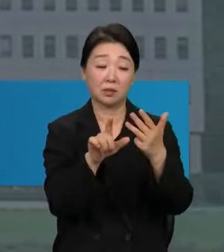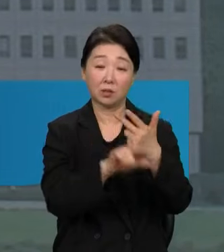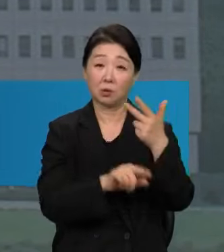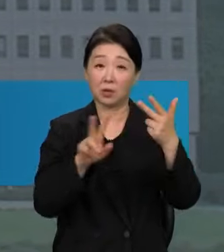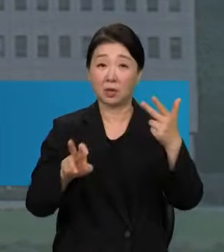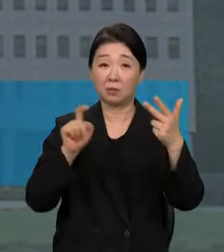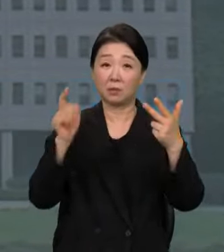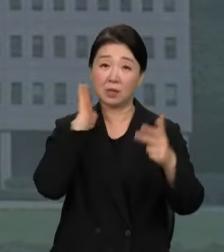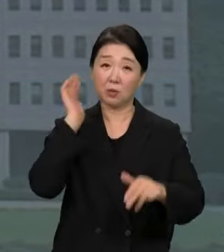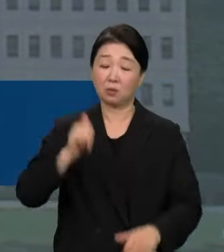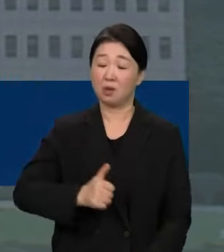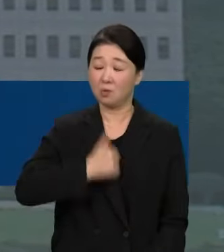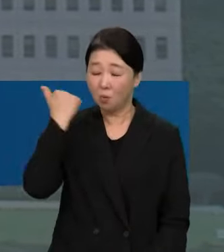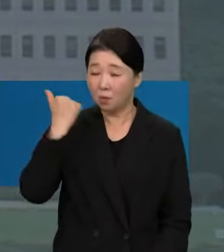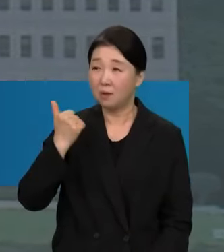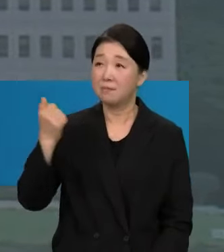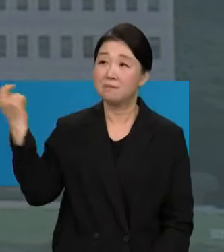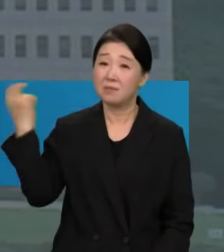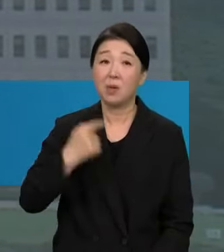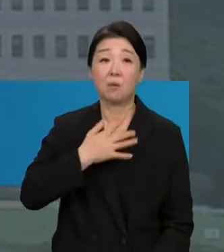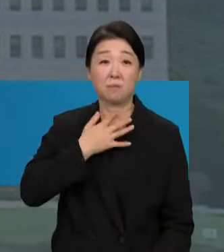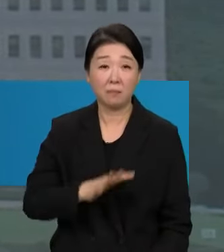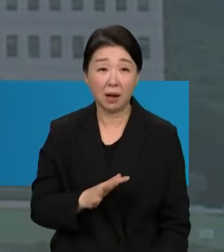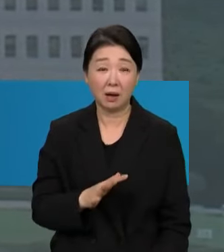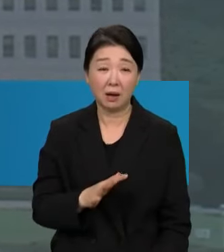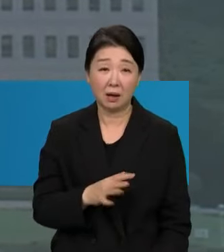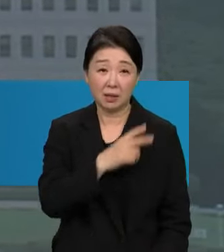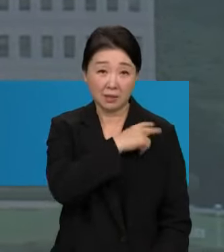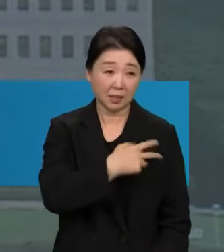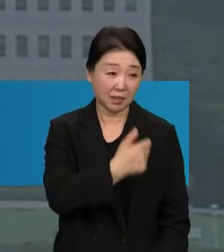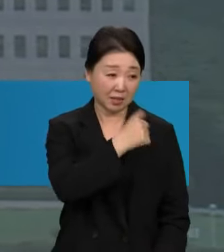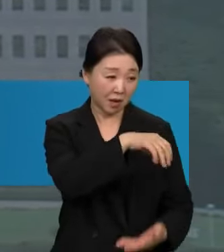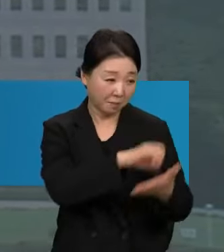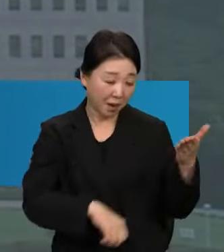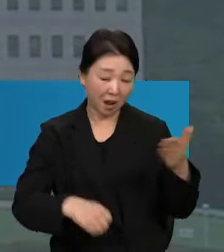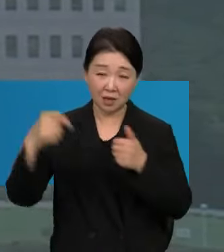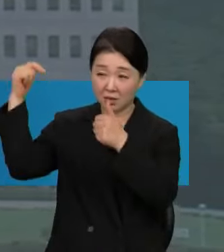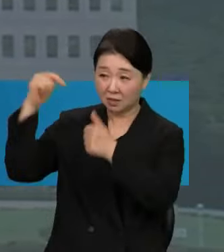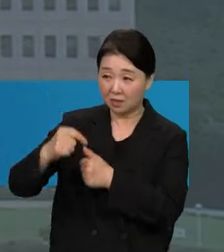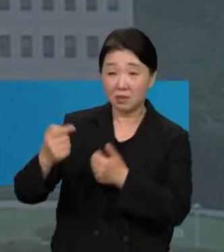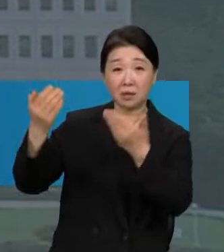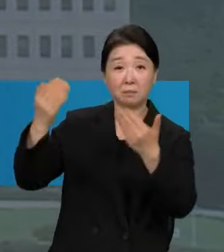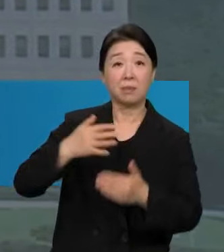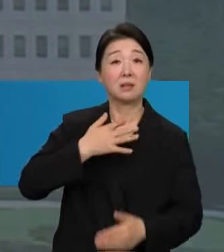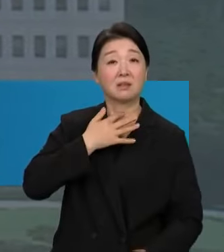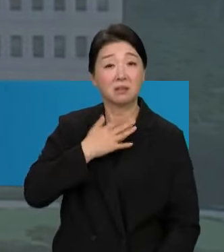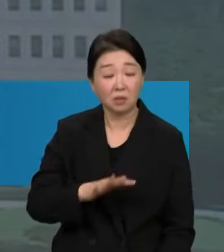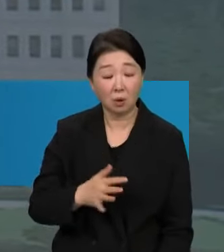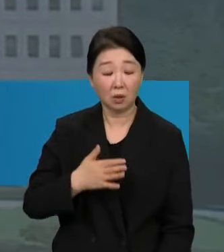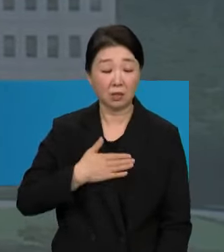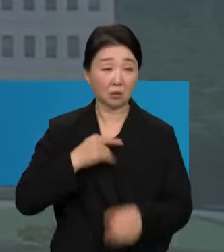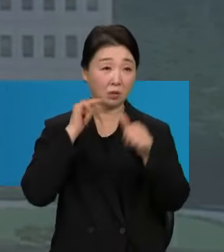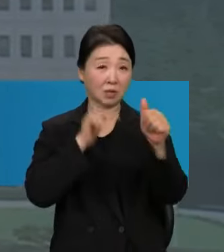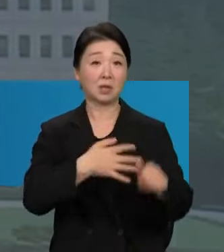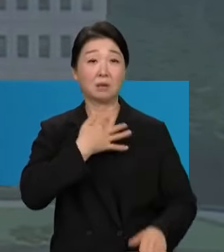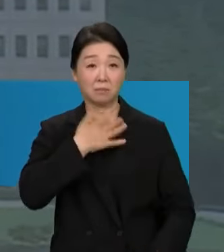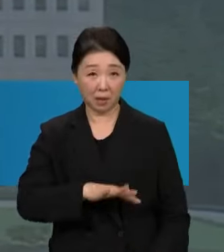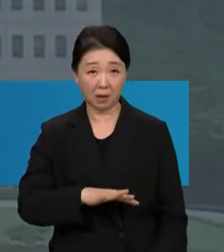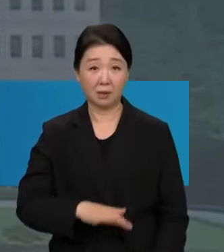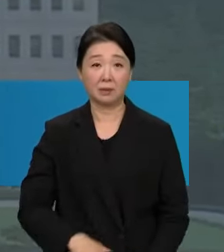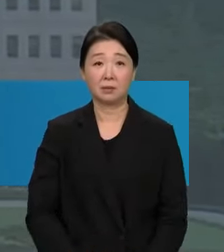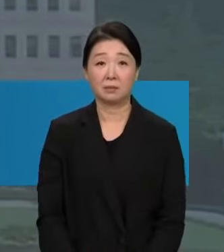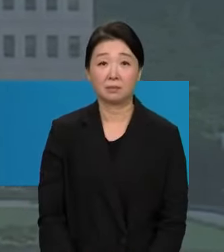대통령의 경로를 접한 사실이 없고 사단장을 빼라는 지시를 받은 적도 또 자신이 그런 지시를 한 적도 없다고